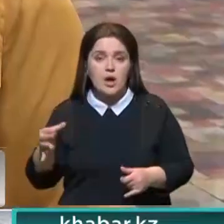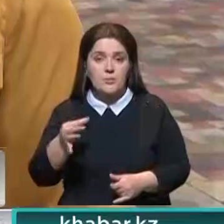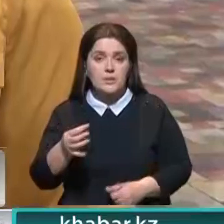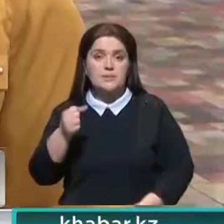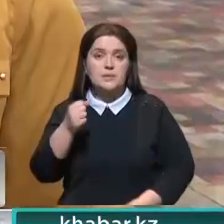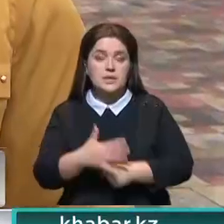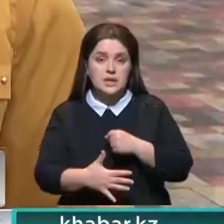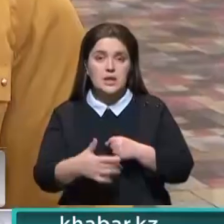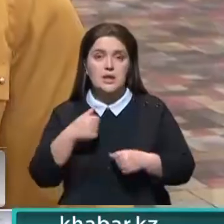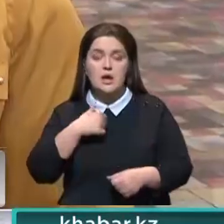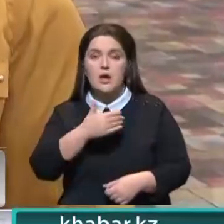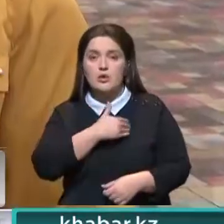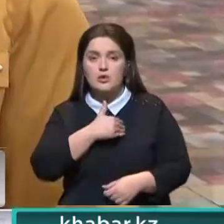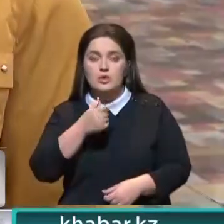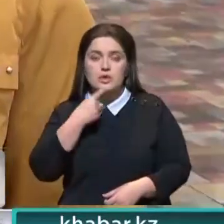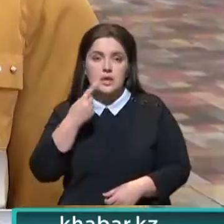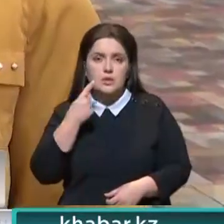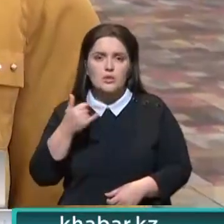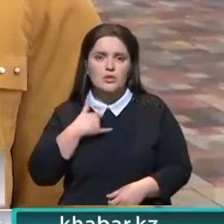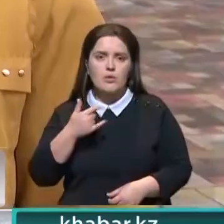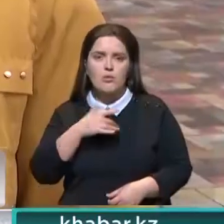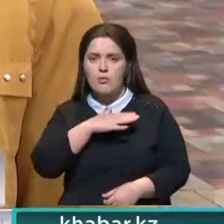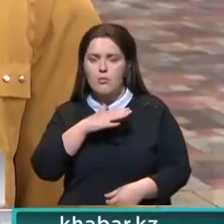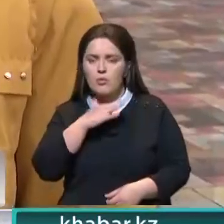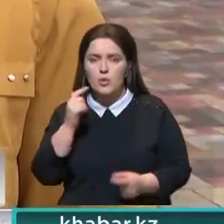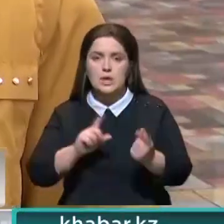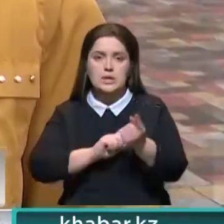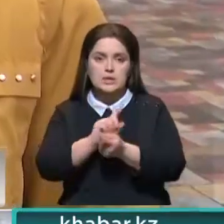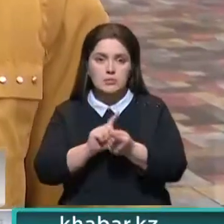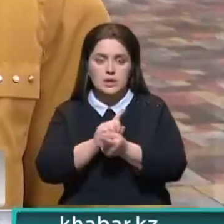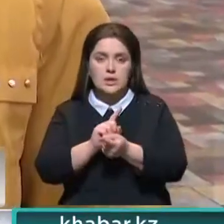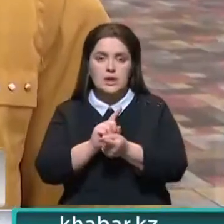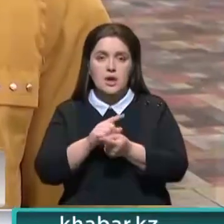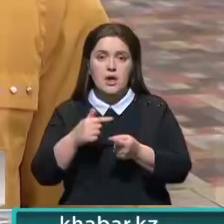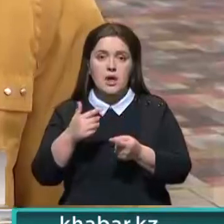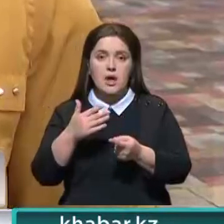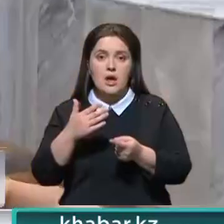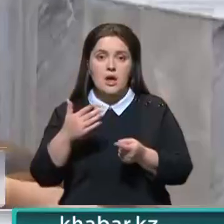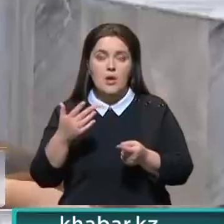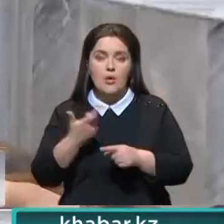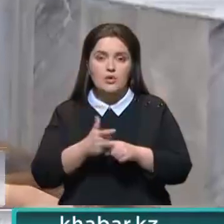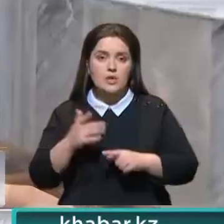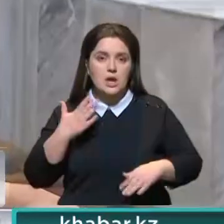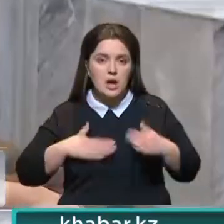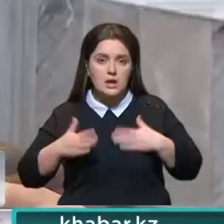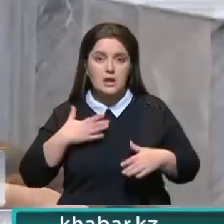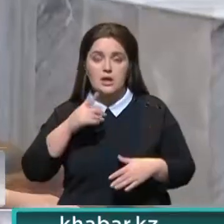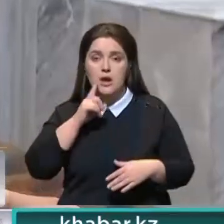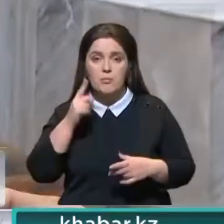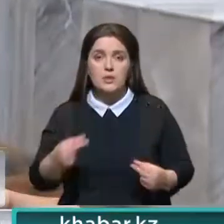центром я хочу сказать, что у нас очень большие изменения. Мы, как коренные жители, очень рады. Молодежь к нам